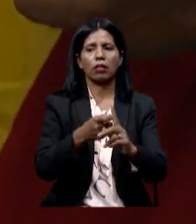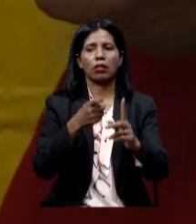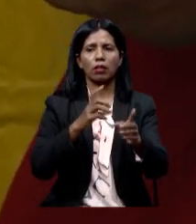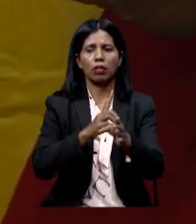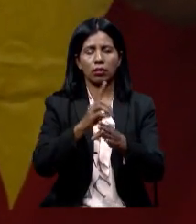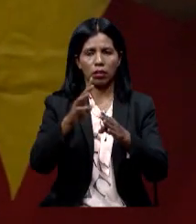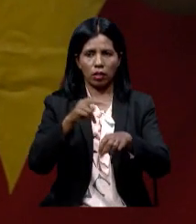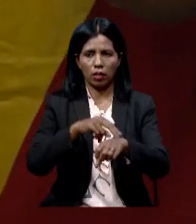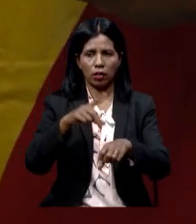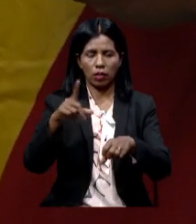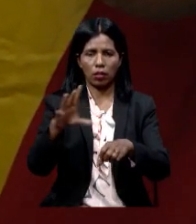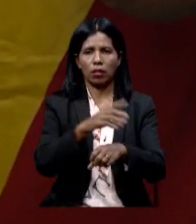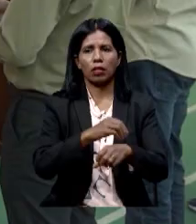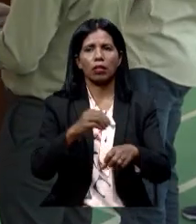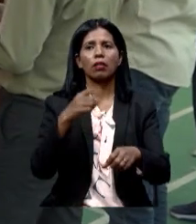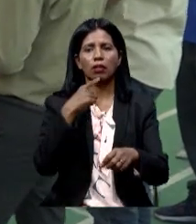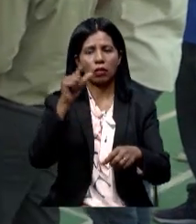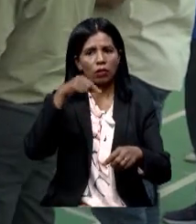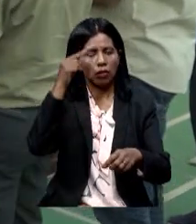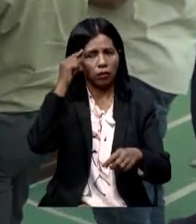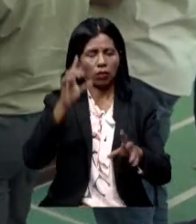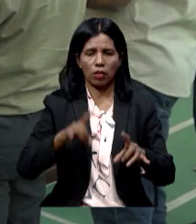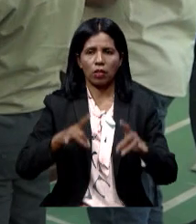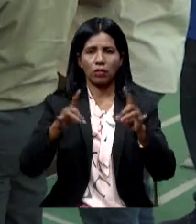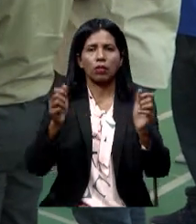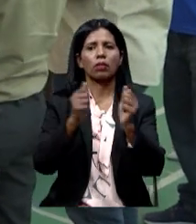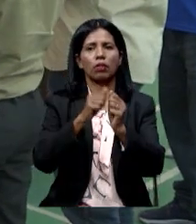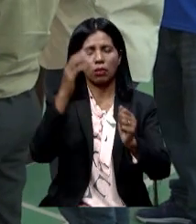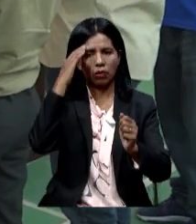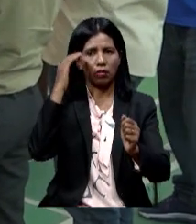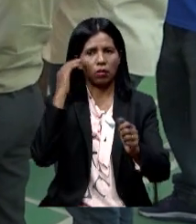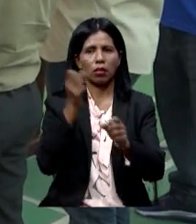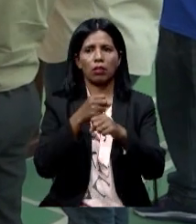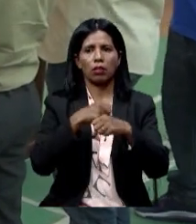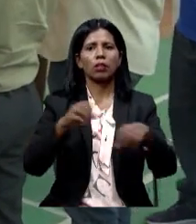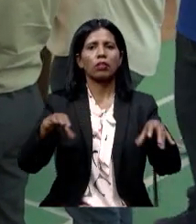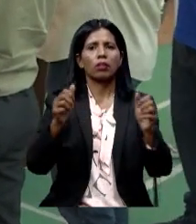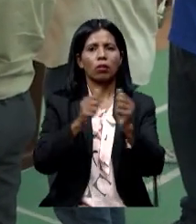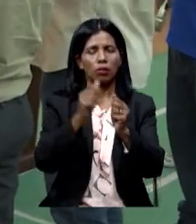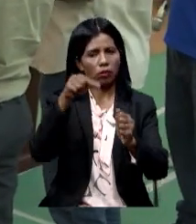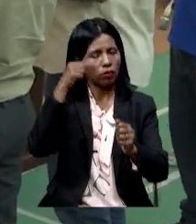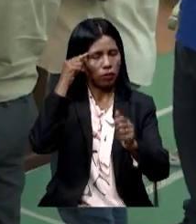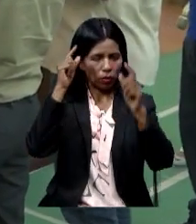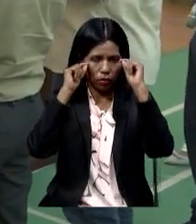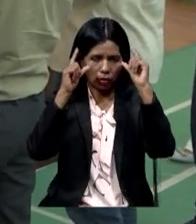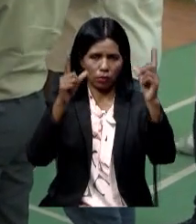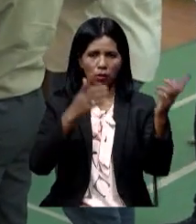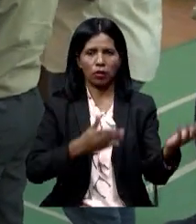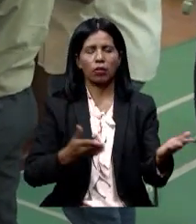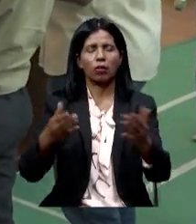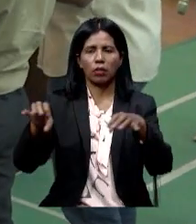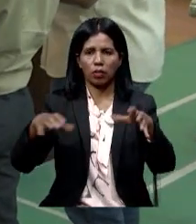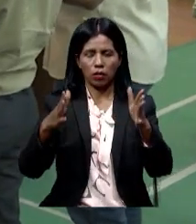Direção Nacional Emprego Exterior, Governo Austrália no Coreia, hala ona acordo ho Governo Timor-Leste, atu harukatan